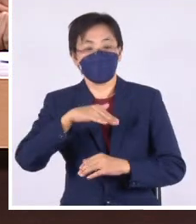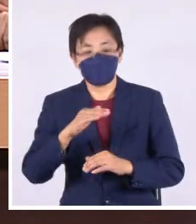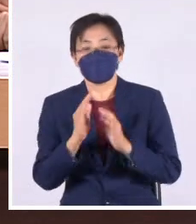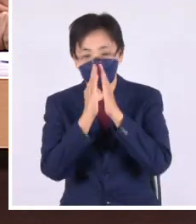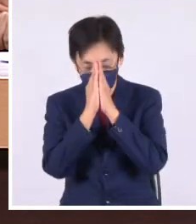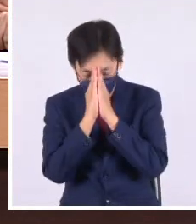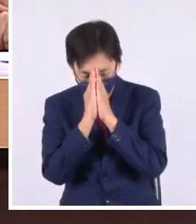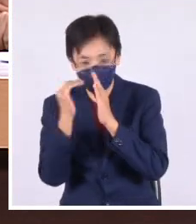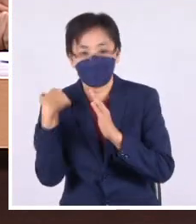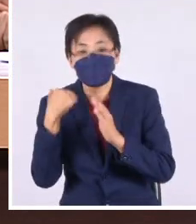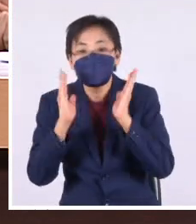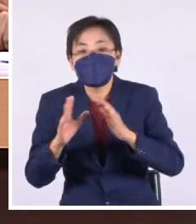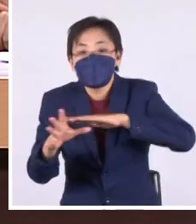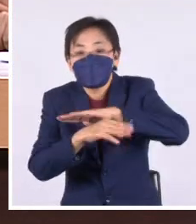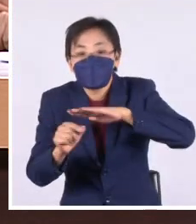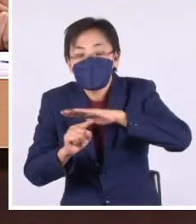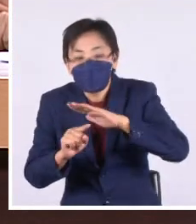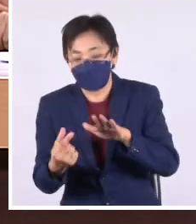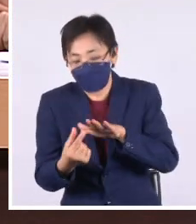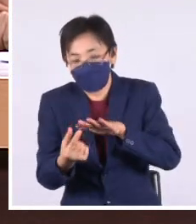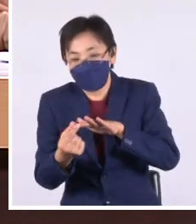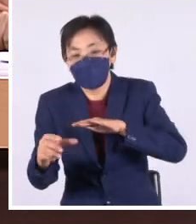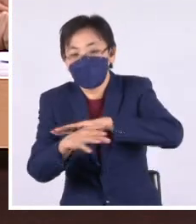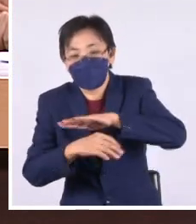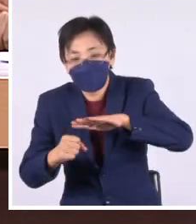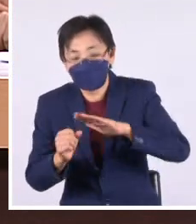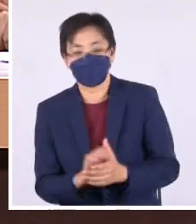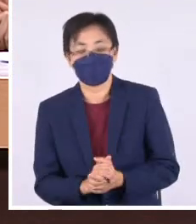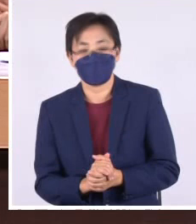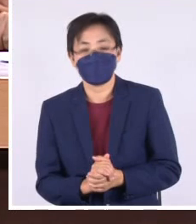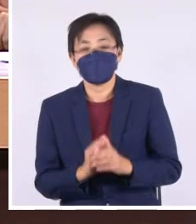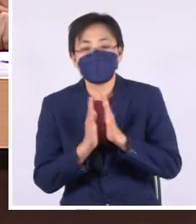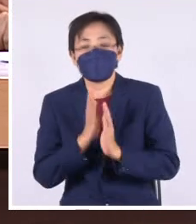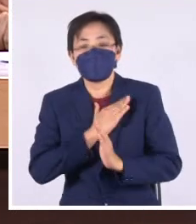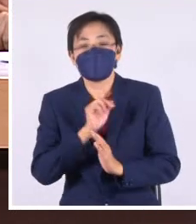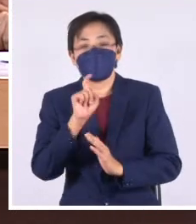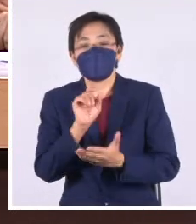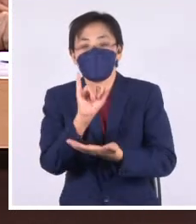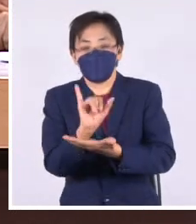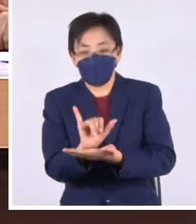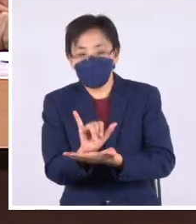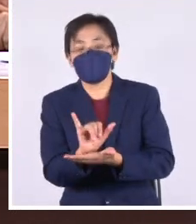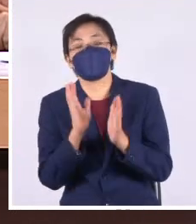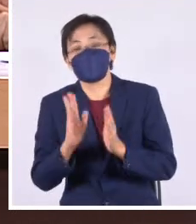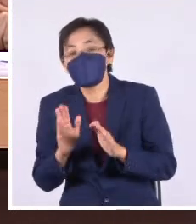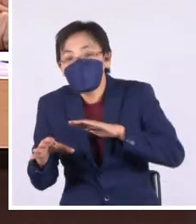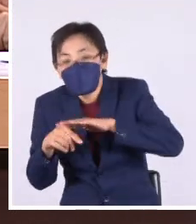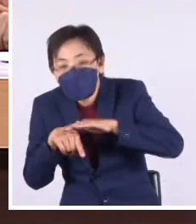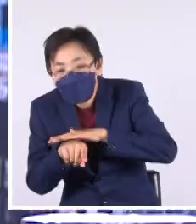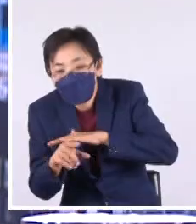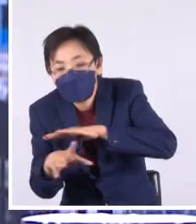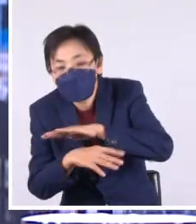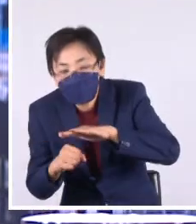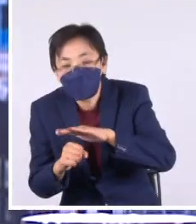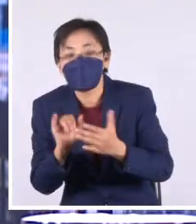แต่ว่าคนเนี่ยไปขโมยแม้กระทั่งเนี่ยเล็บของท่านไป คือท่านเป็นสรีระสังขารแล้วนะคะ ค นกราบไหว้บูชาแล้วก็เกจิดังนะคะคุณผู้ชมคะร่